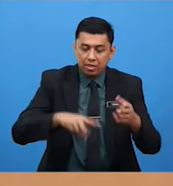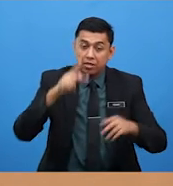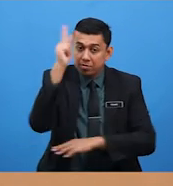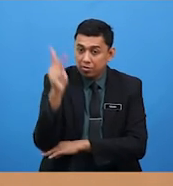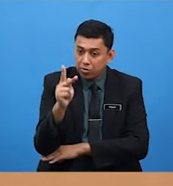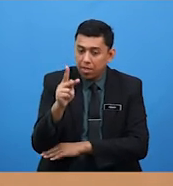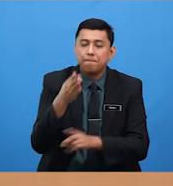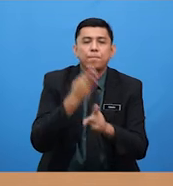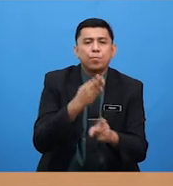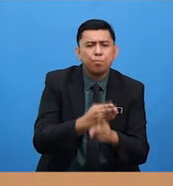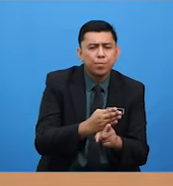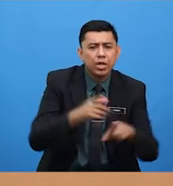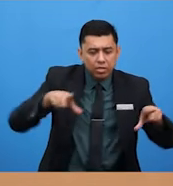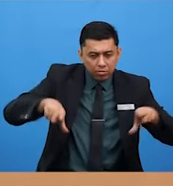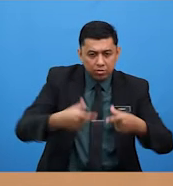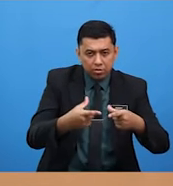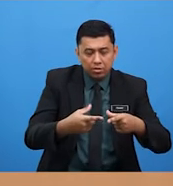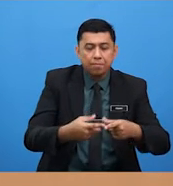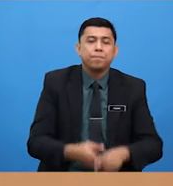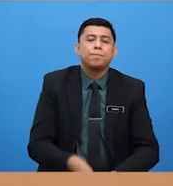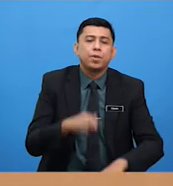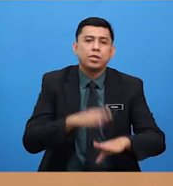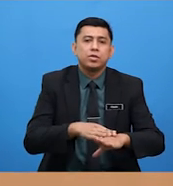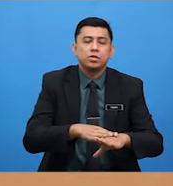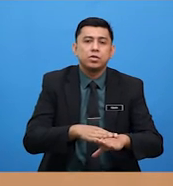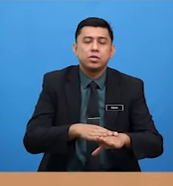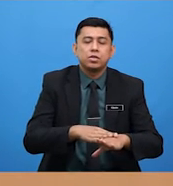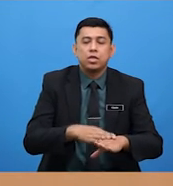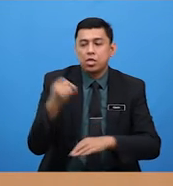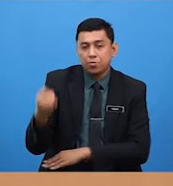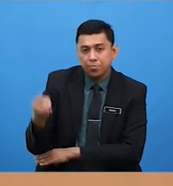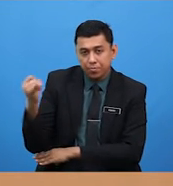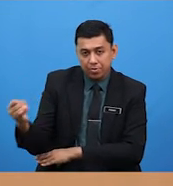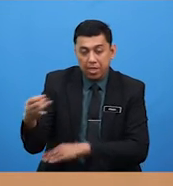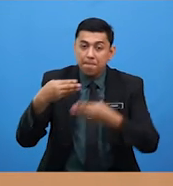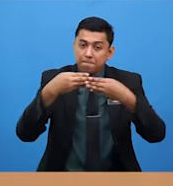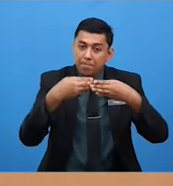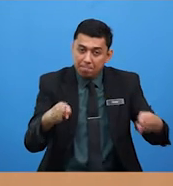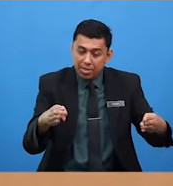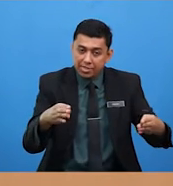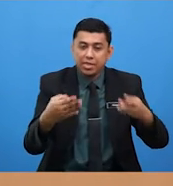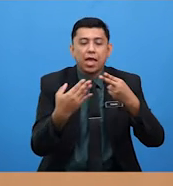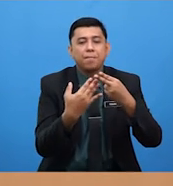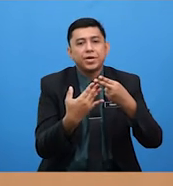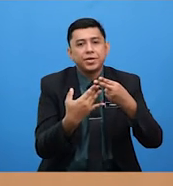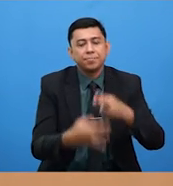Apakah yang sebenarnya berlaku kepada suatu jirim apabila menerima haba atau membebaskan haba?